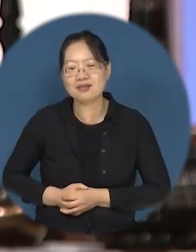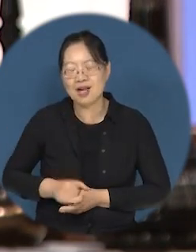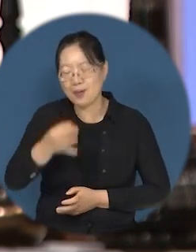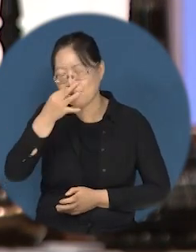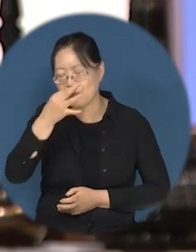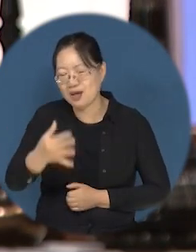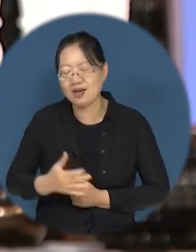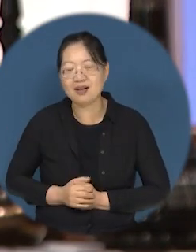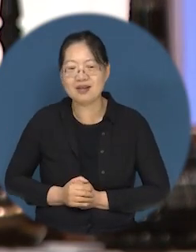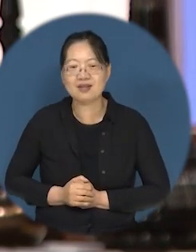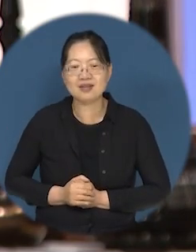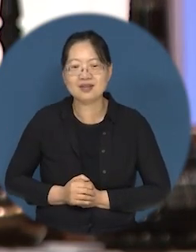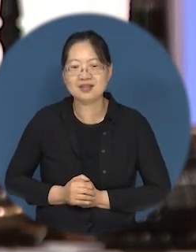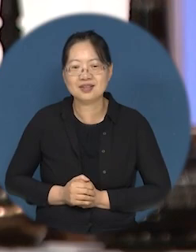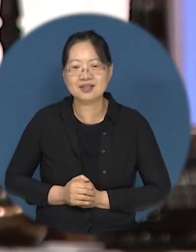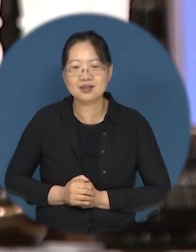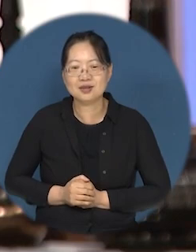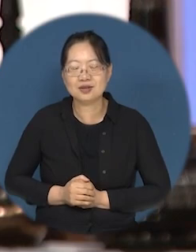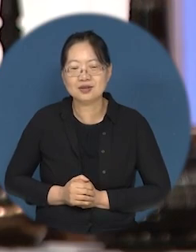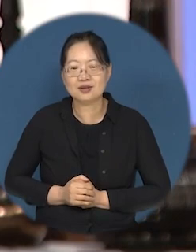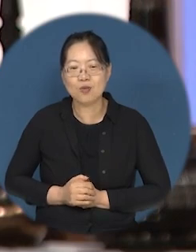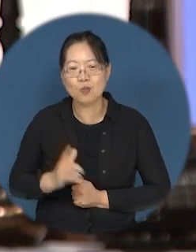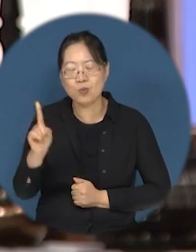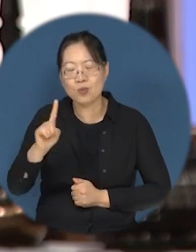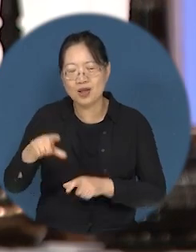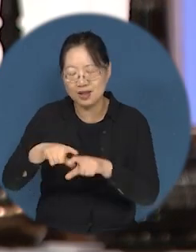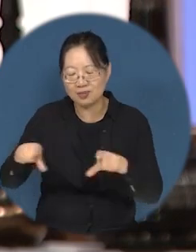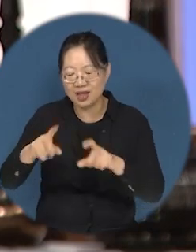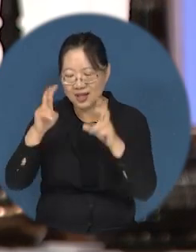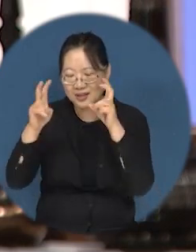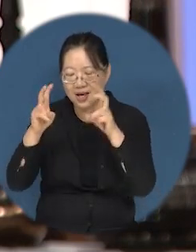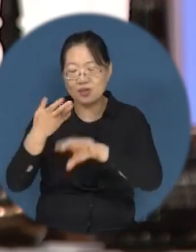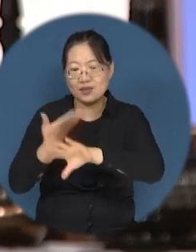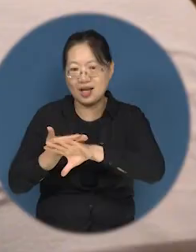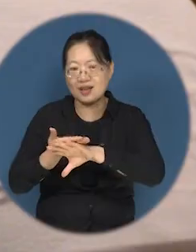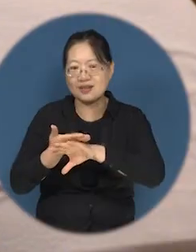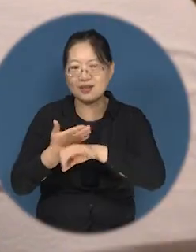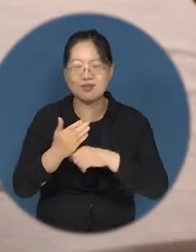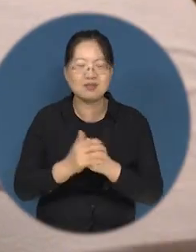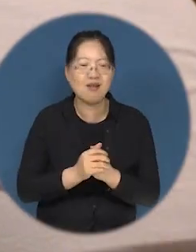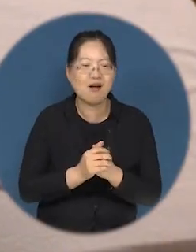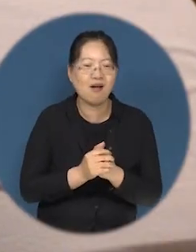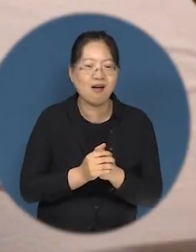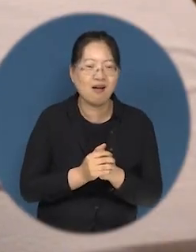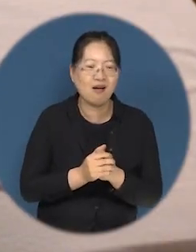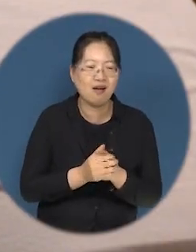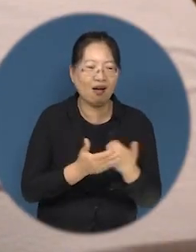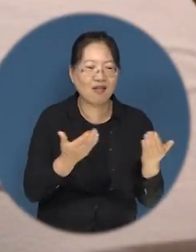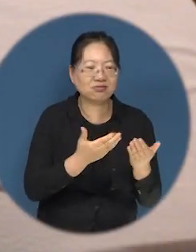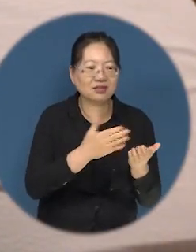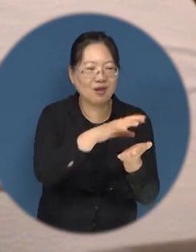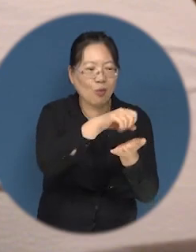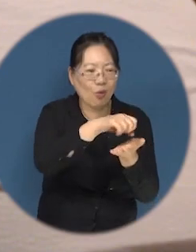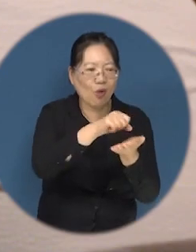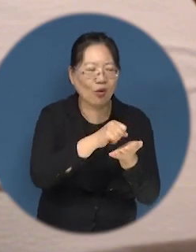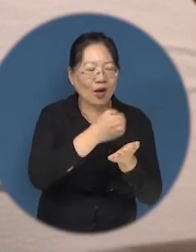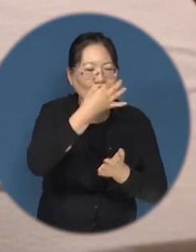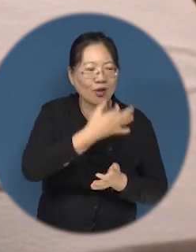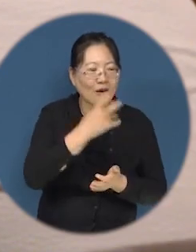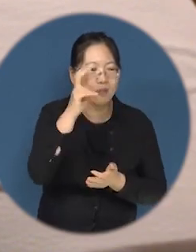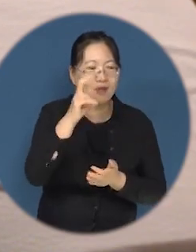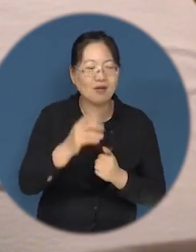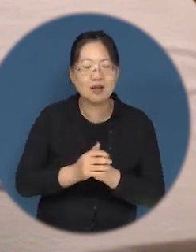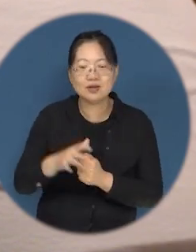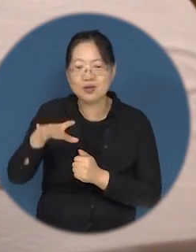굉장히 힘들더라고요. 네. 네, 이게 그 뭔가 일반 회사하고는 전혀 달라서. 일감 따내는 것부터가 어려웠겠죠, 초반에는. 일단